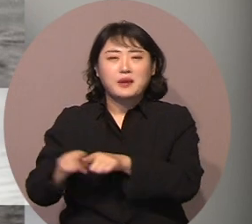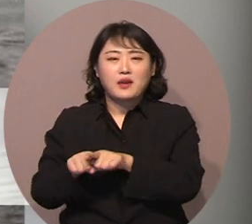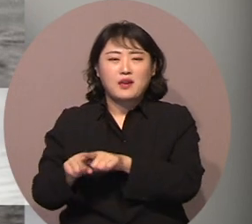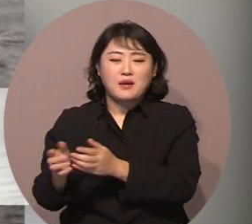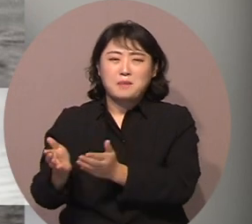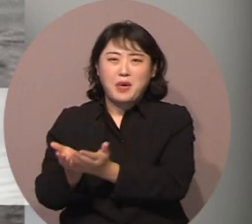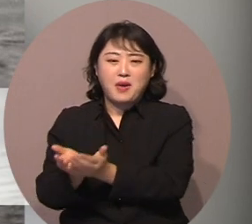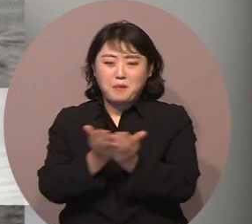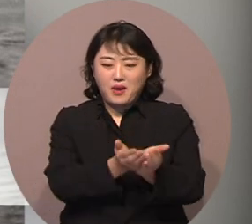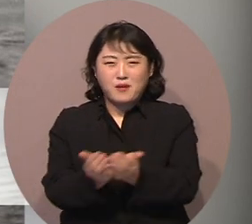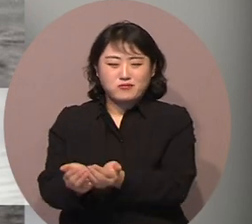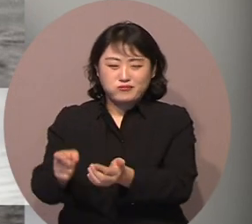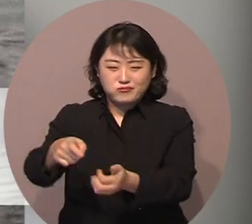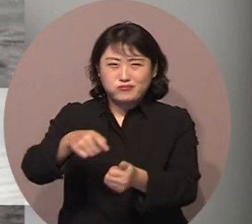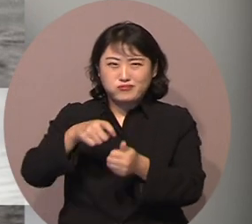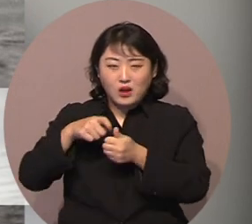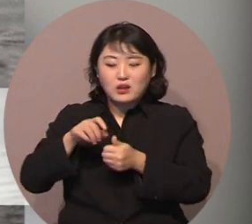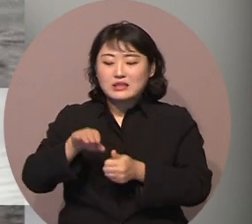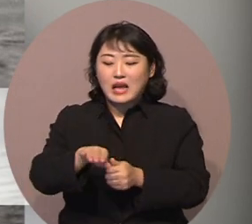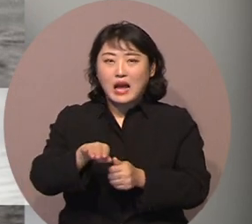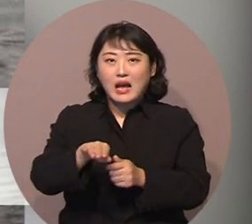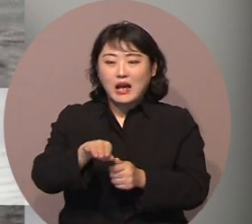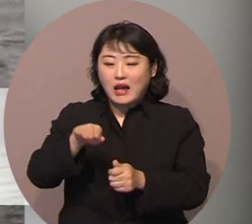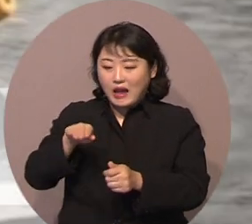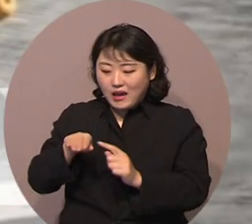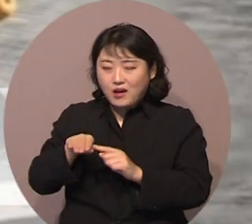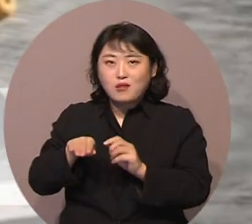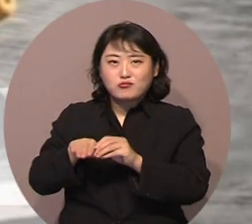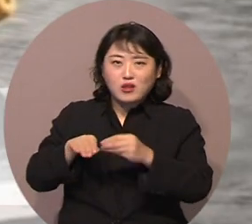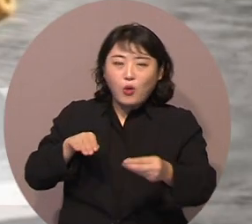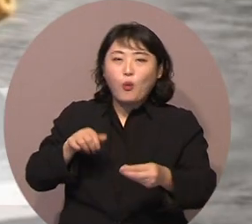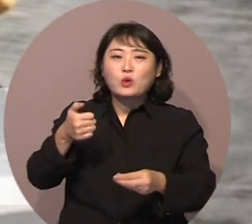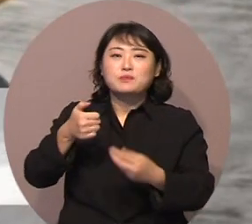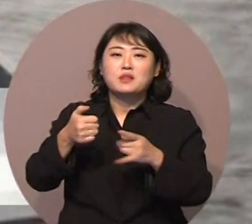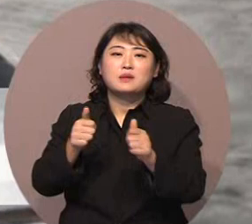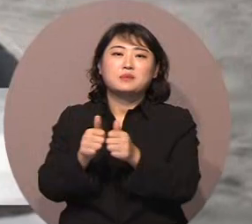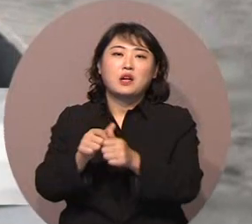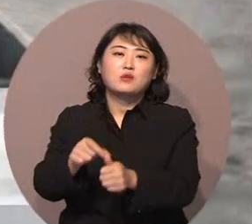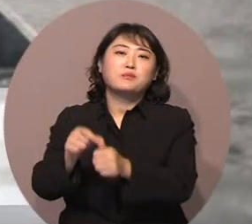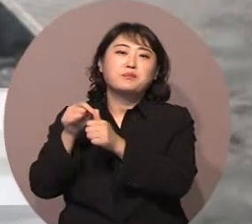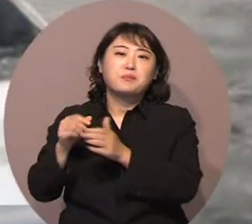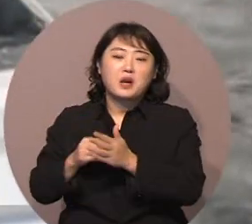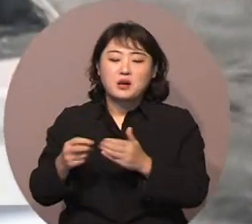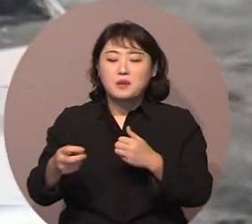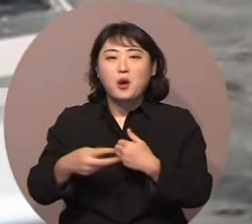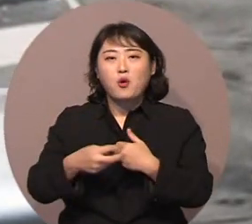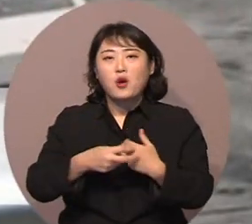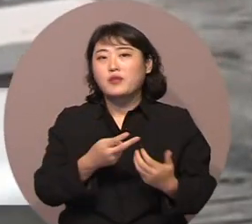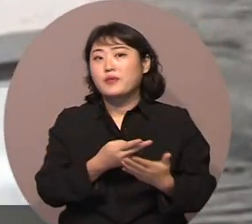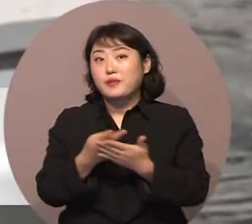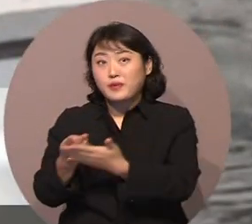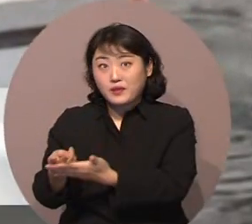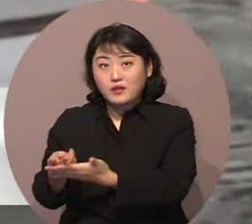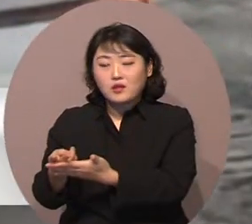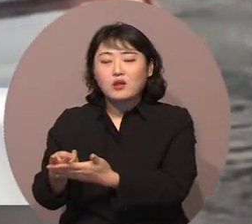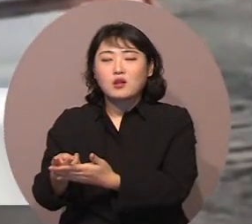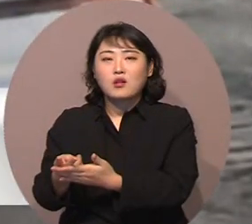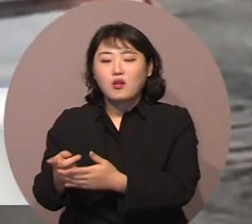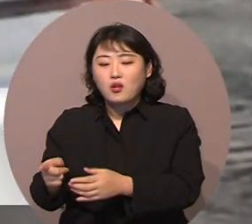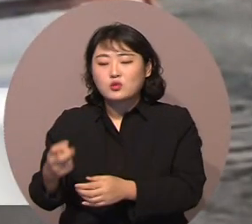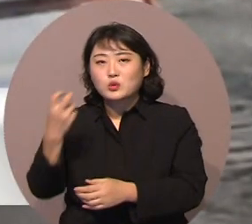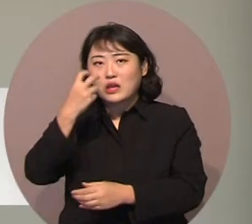이동시켜 운전석 문을 개방해 50대 남성 운전자를 구조했고 인근 병원으로 옮겨 사고 원인을